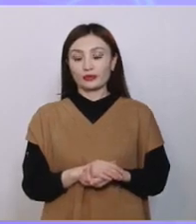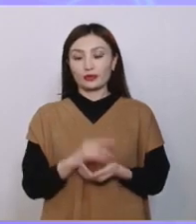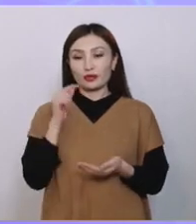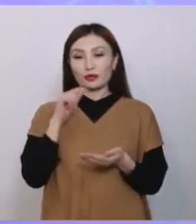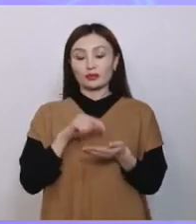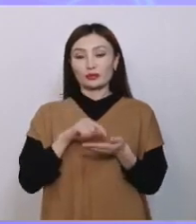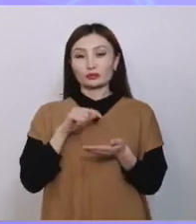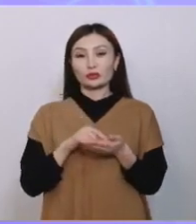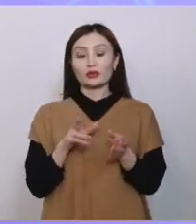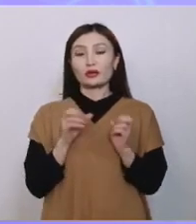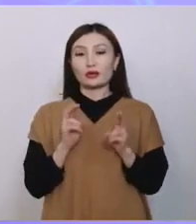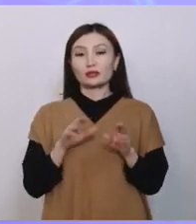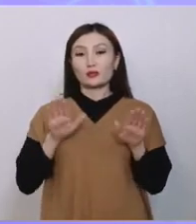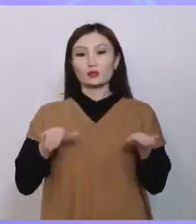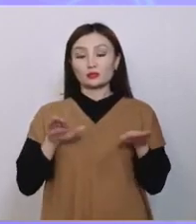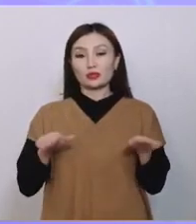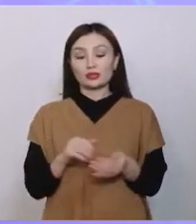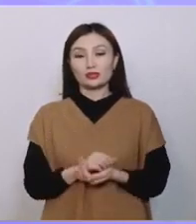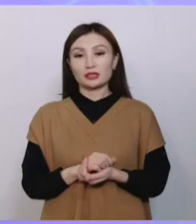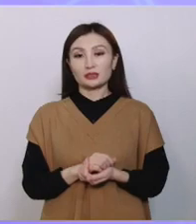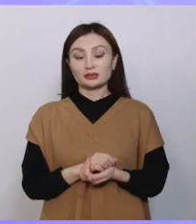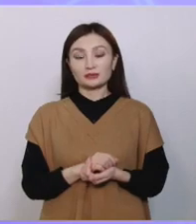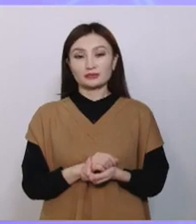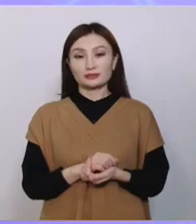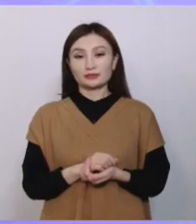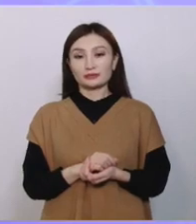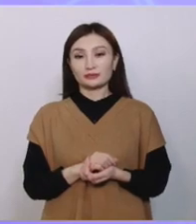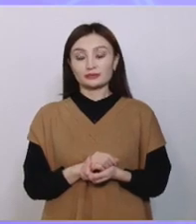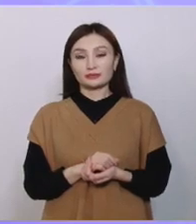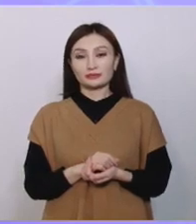Құштар қантип ұшып баратышат?